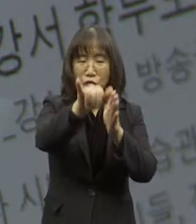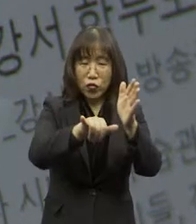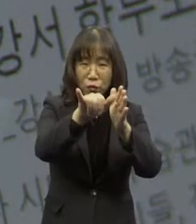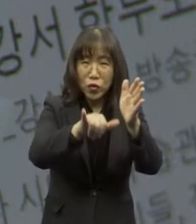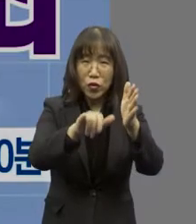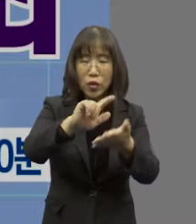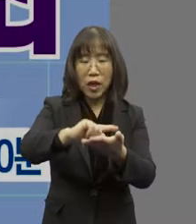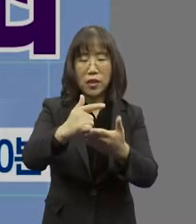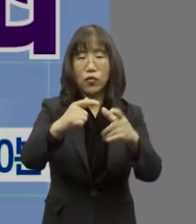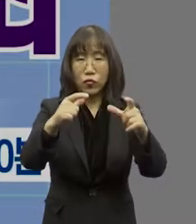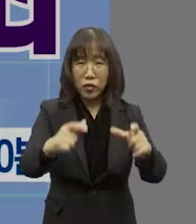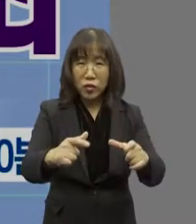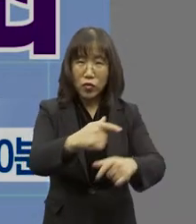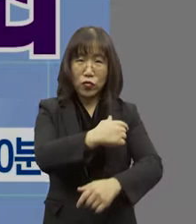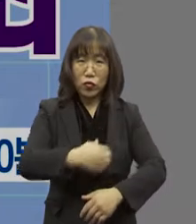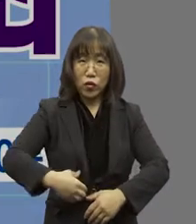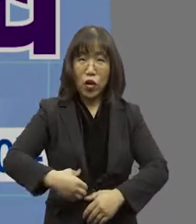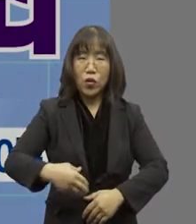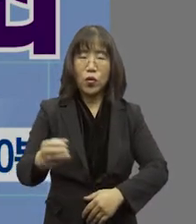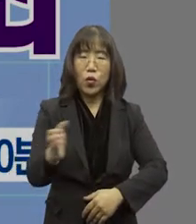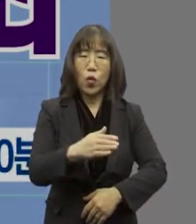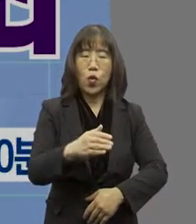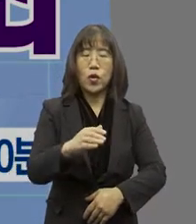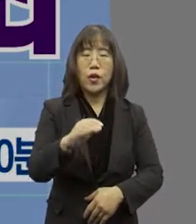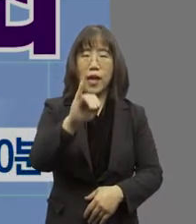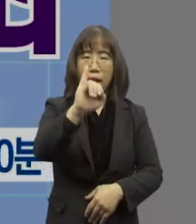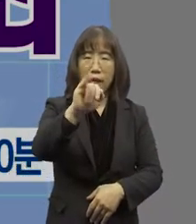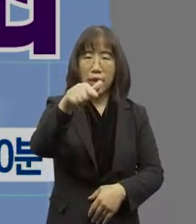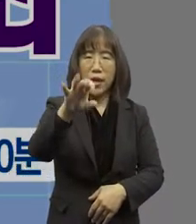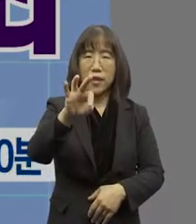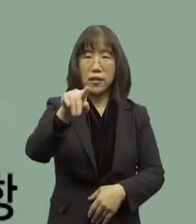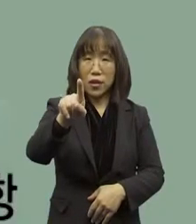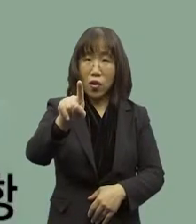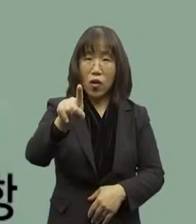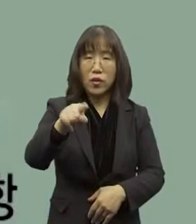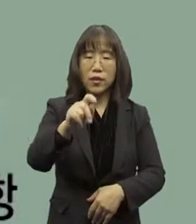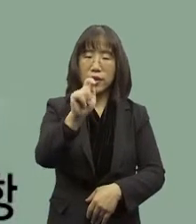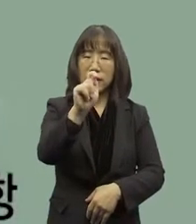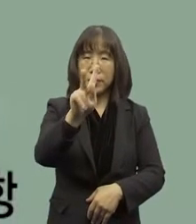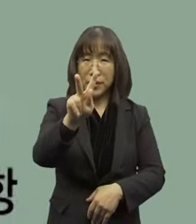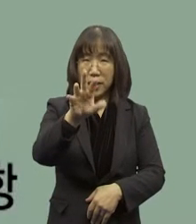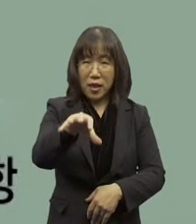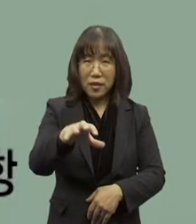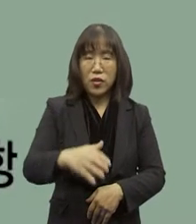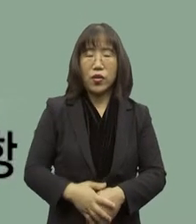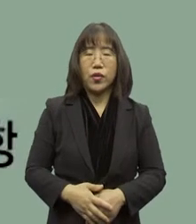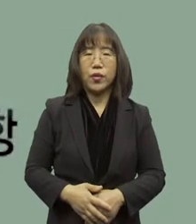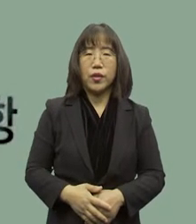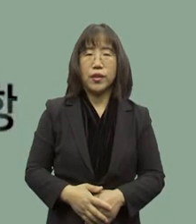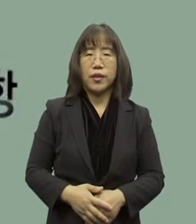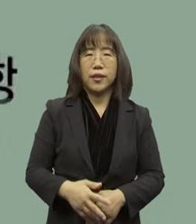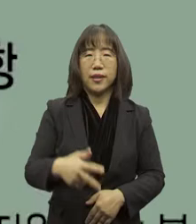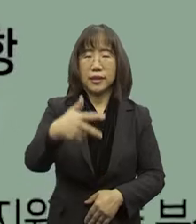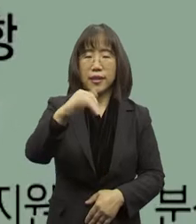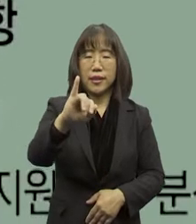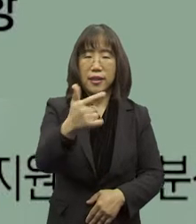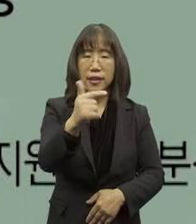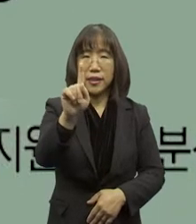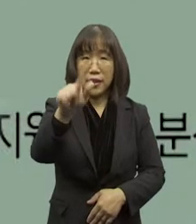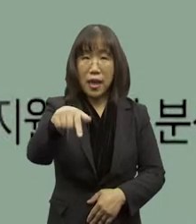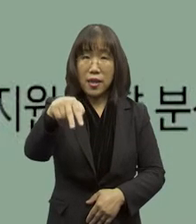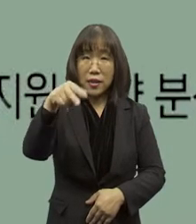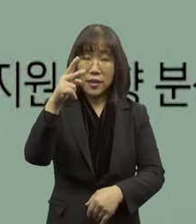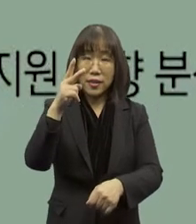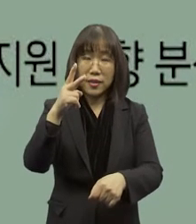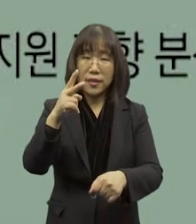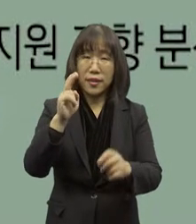채널에서 2021학년도 온라인 대입 정시 설명회가 진행됩니다. 설명회에는 진학사 우연철